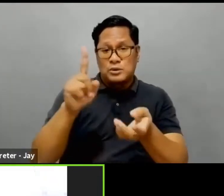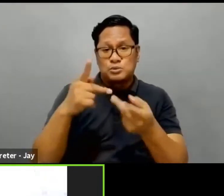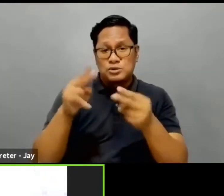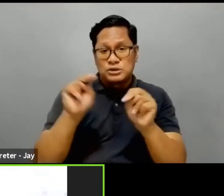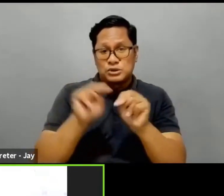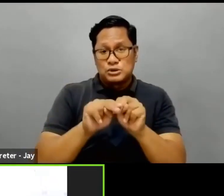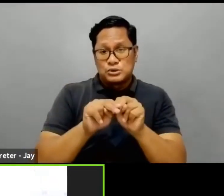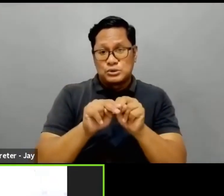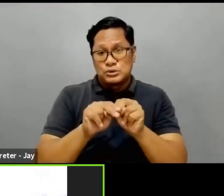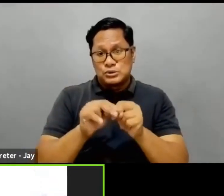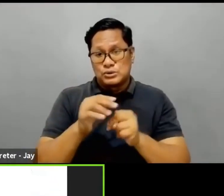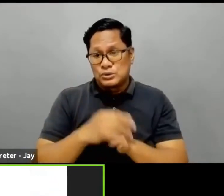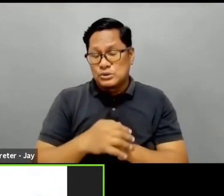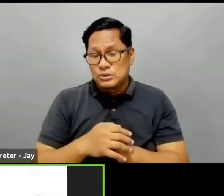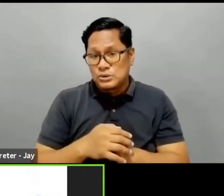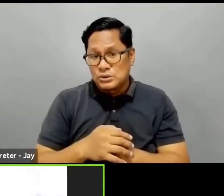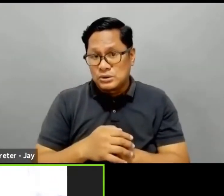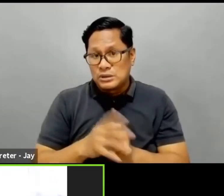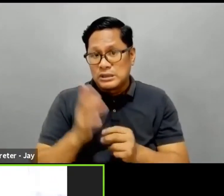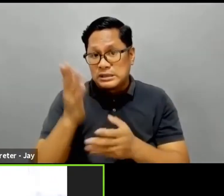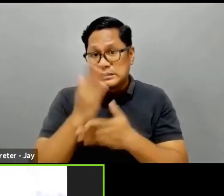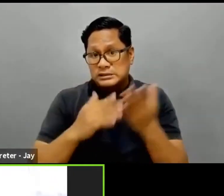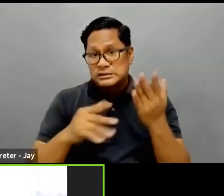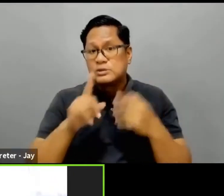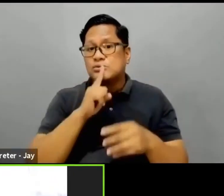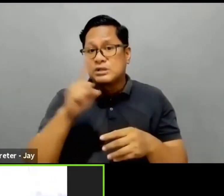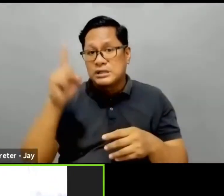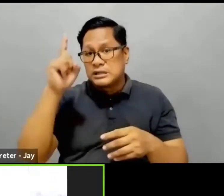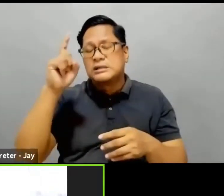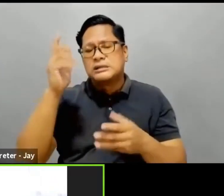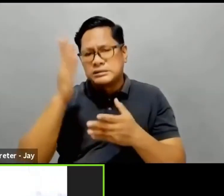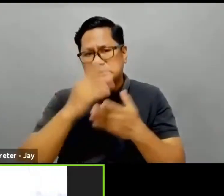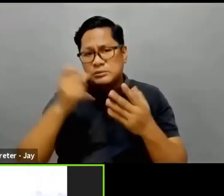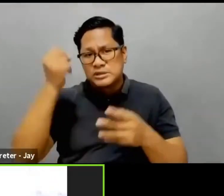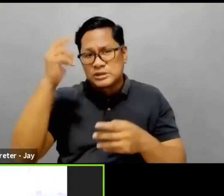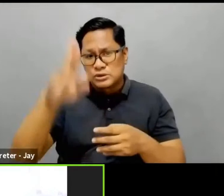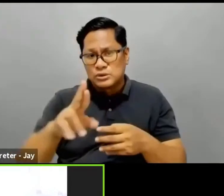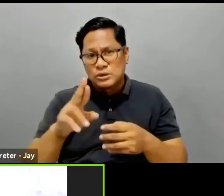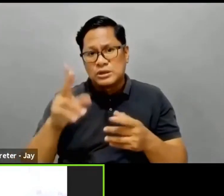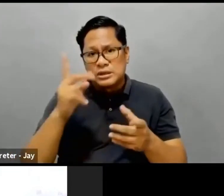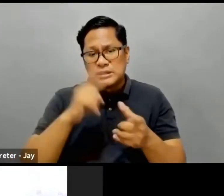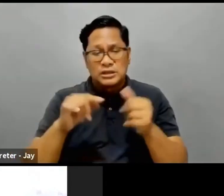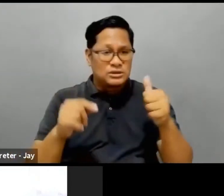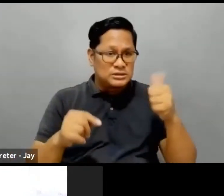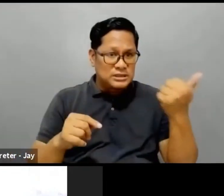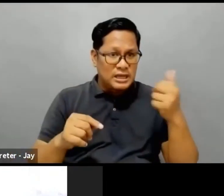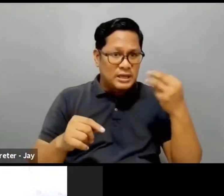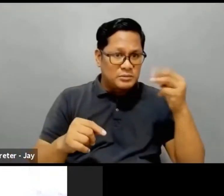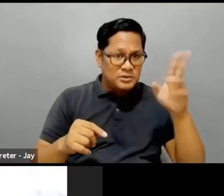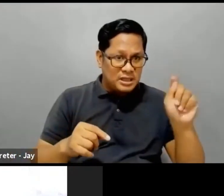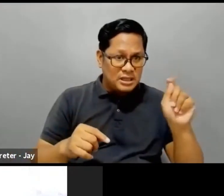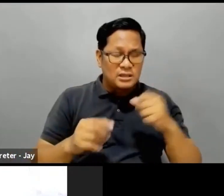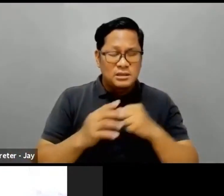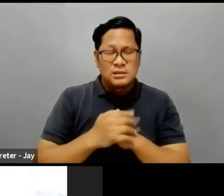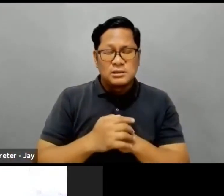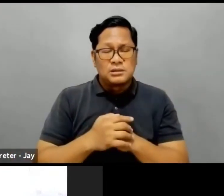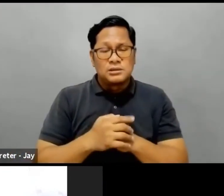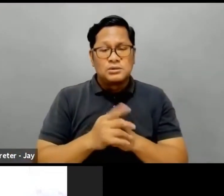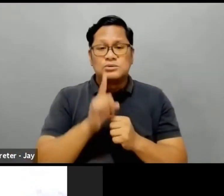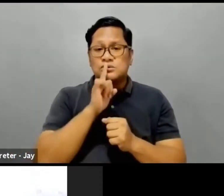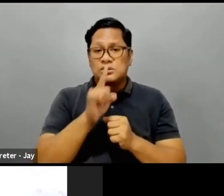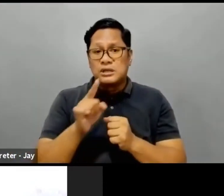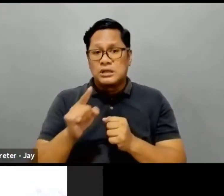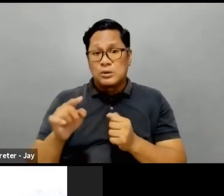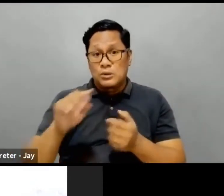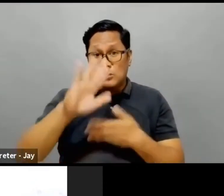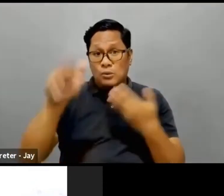Ang iba diyan senior na, may mga masterals na, tapos yung isa yung entry position. Ang hindi pa maganda, binaba pa nila lahat